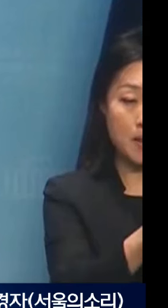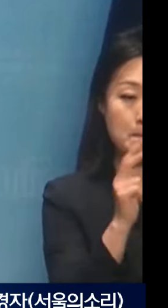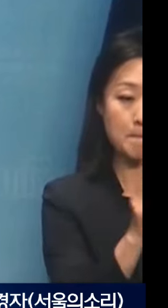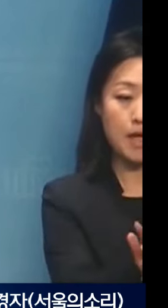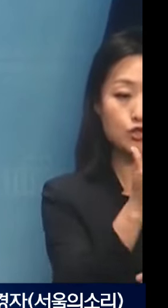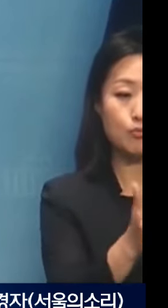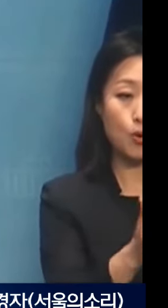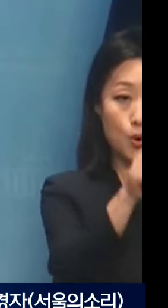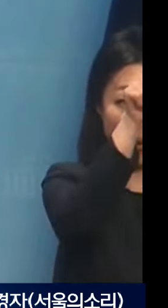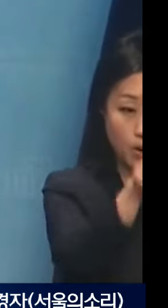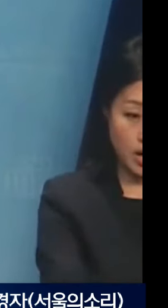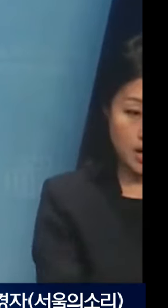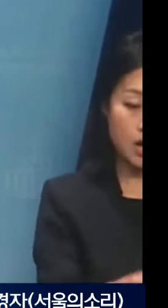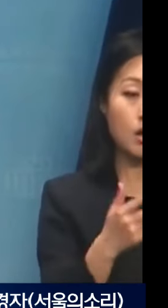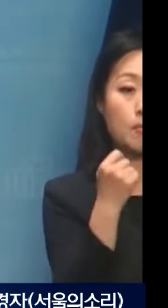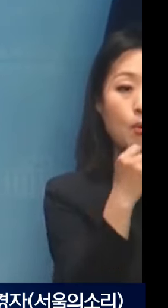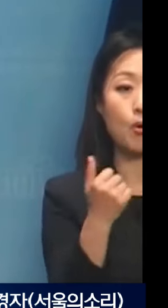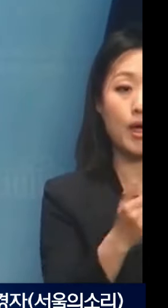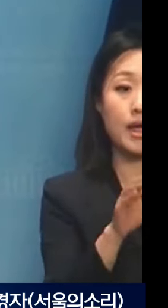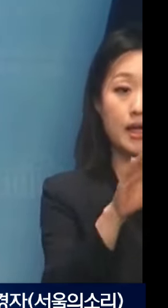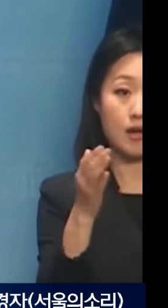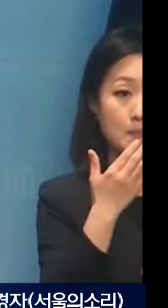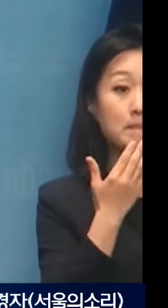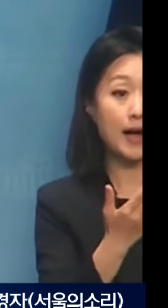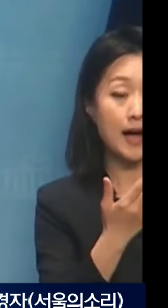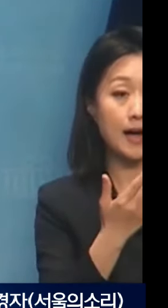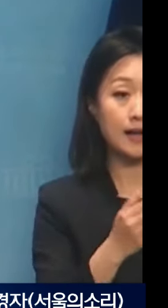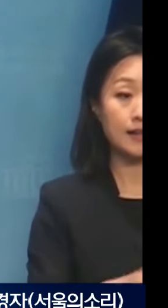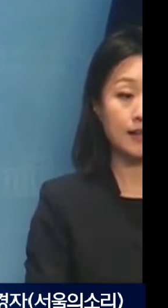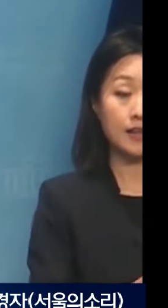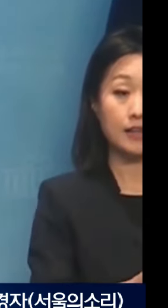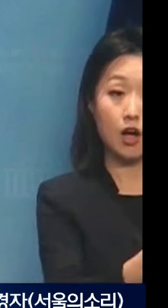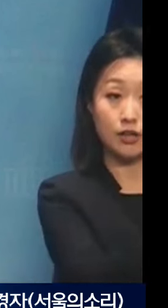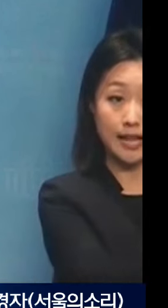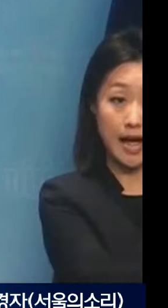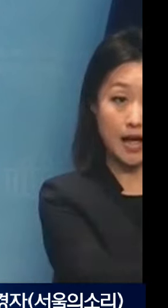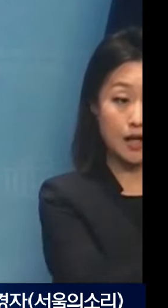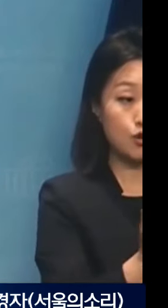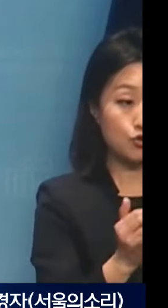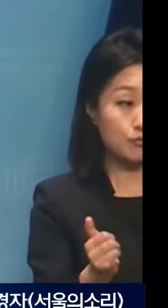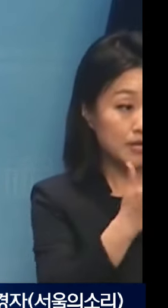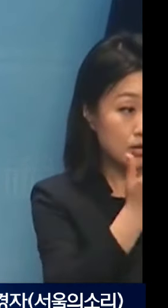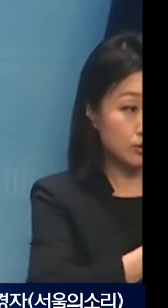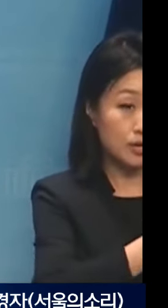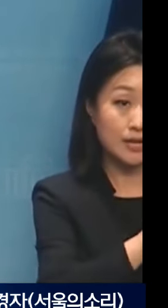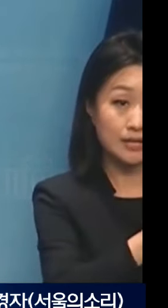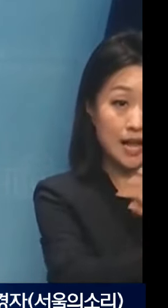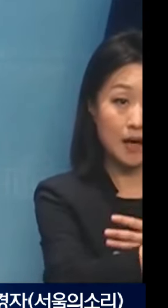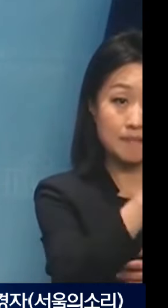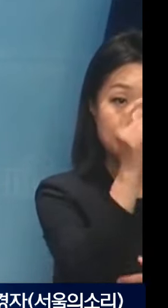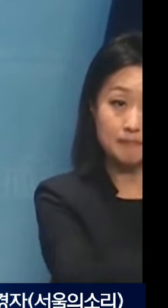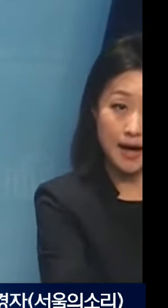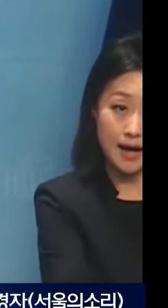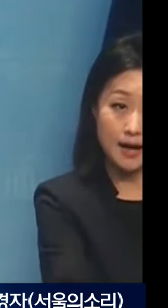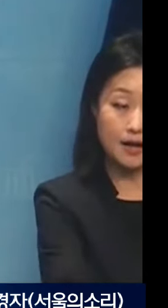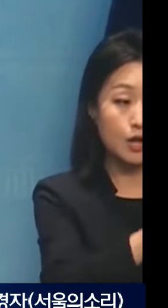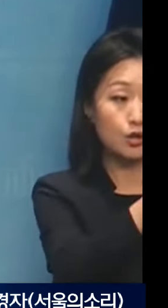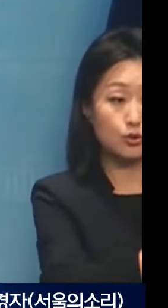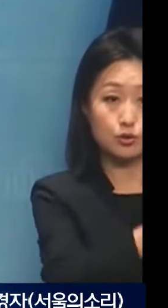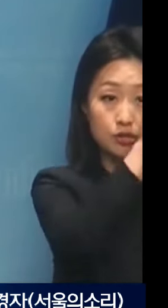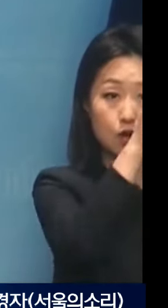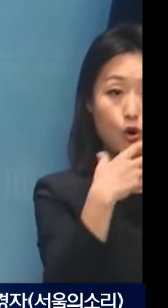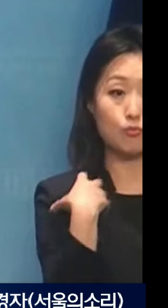목요일 본회의를 열게 되어 있습니다. 여당이 국민의 요구에 답하지 않겠다는 이유가 윤석열